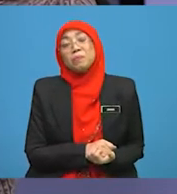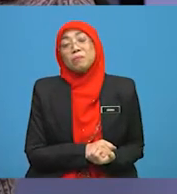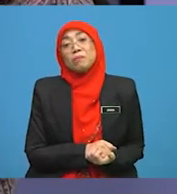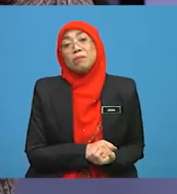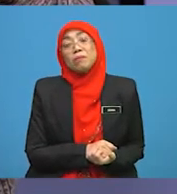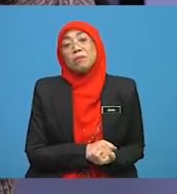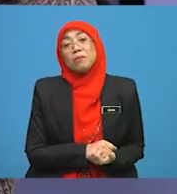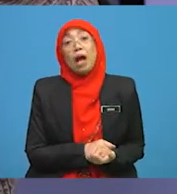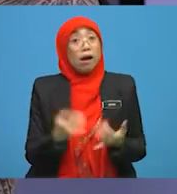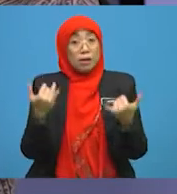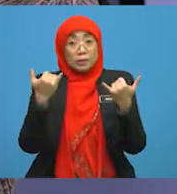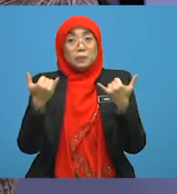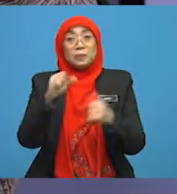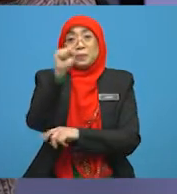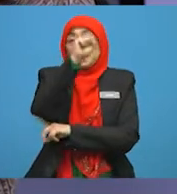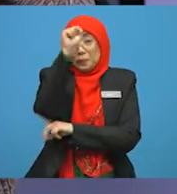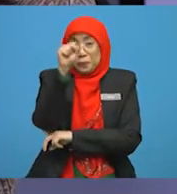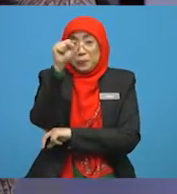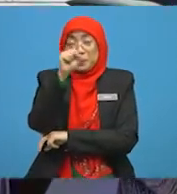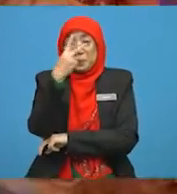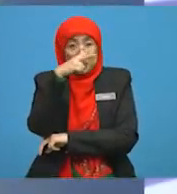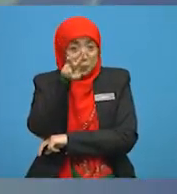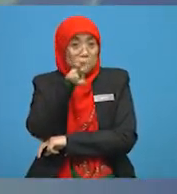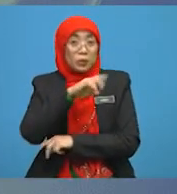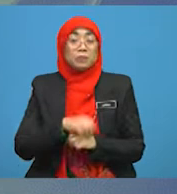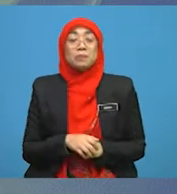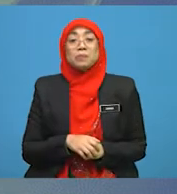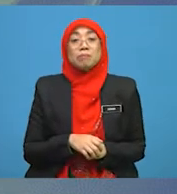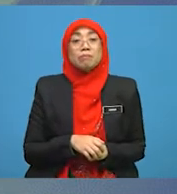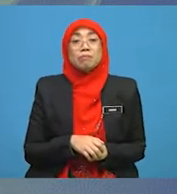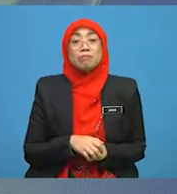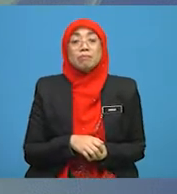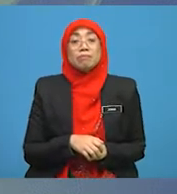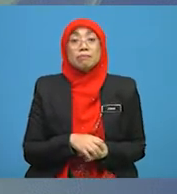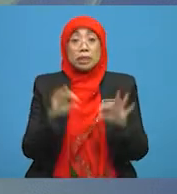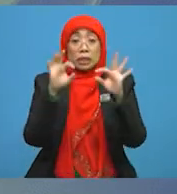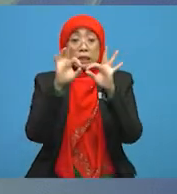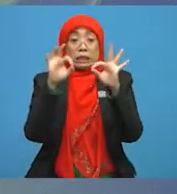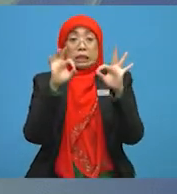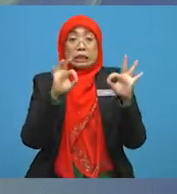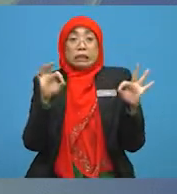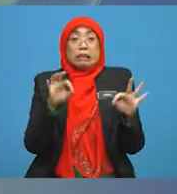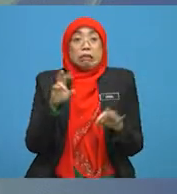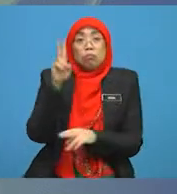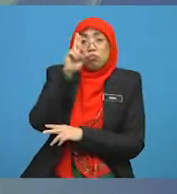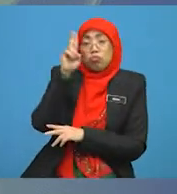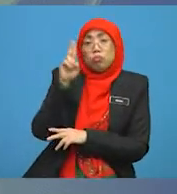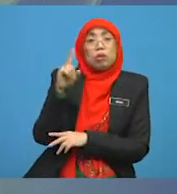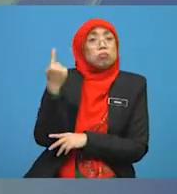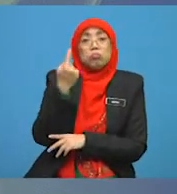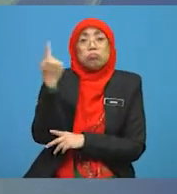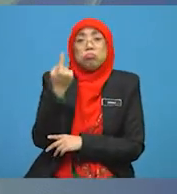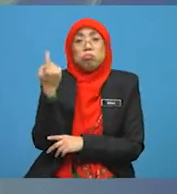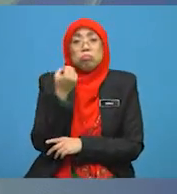Para pelajar, sila teliti ayat-ayat berikut. Ayat pertama, ustaz sering mengingatkan para